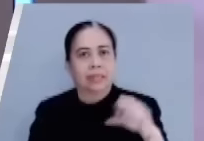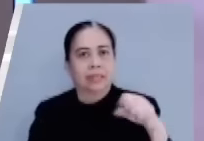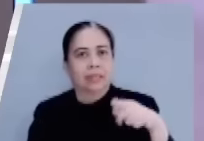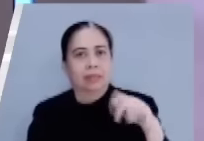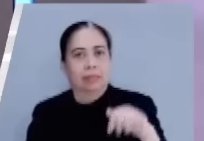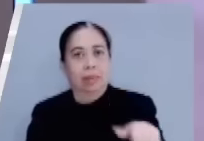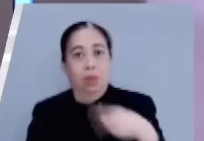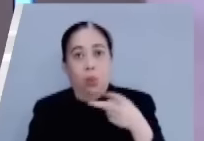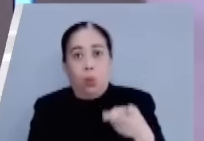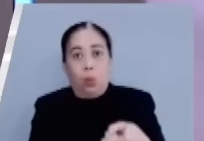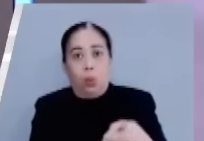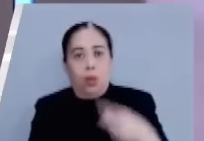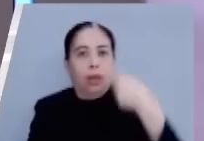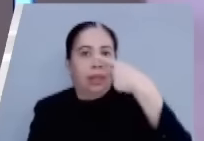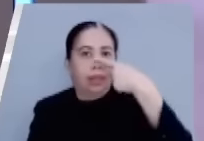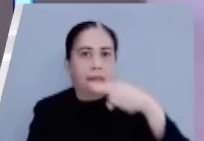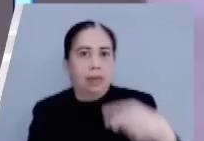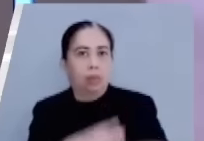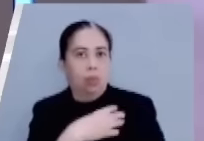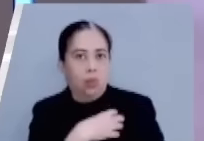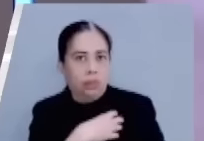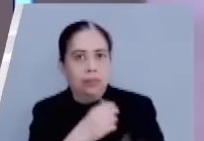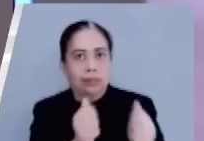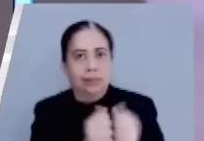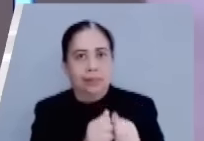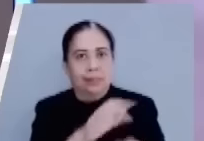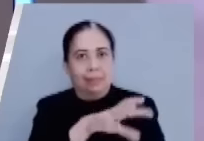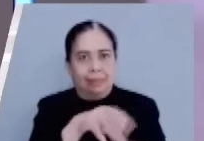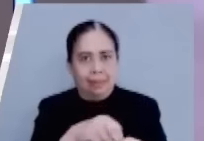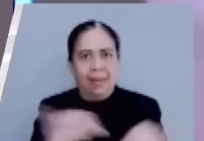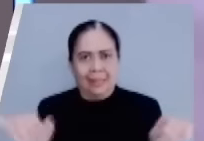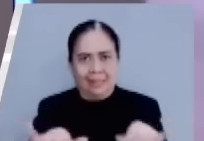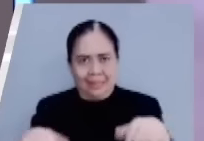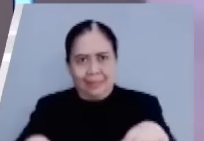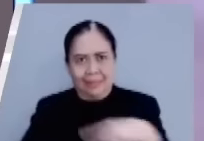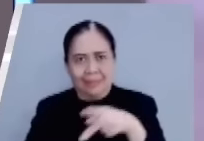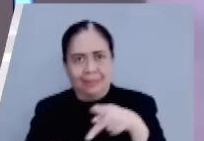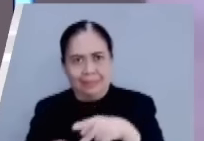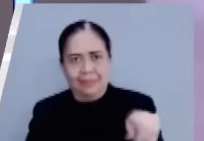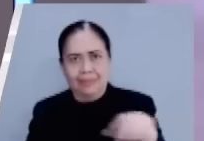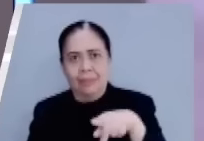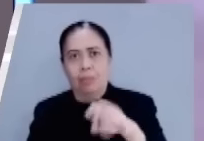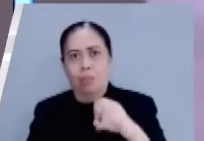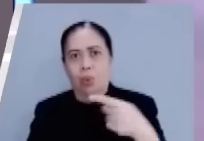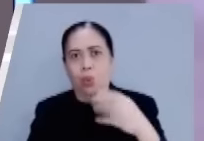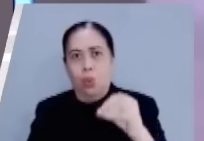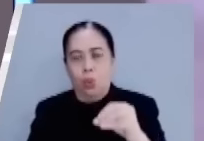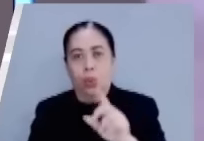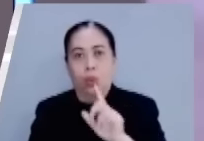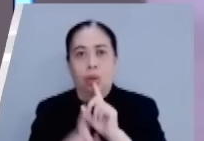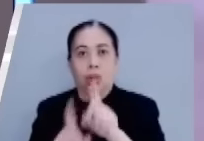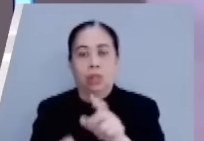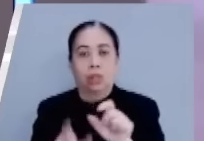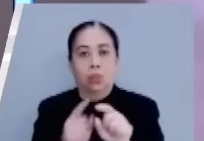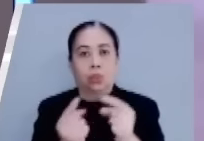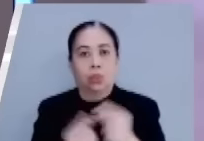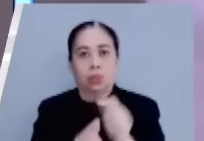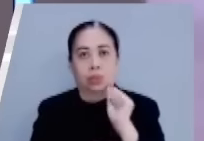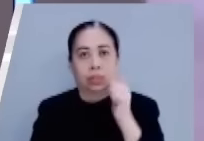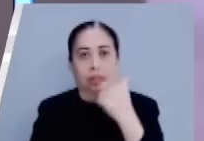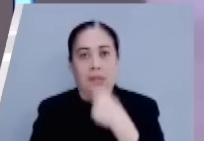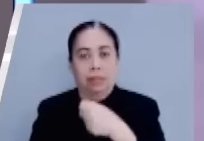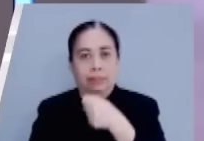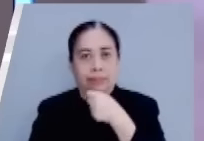police at nasasangkot sa mga isyong katulad ng mga pogos sa Pilipinas. Ang tugon ng kampo ni Guo sa pagtutok